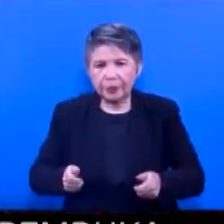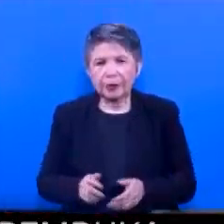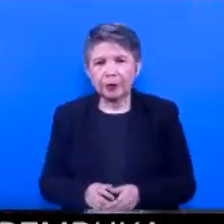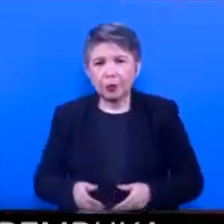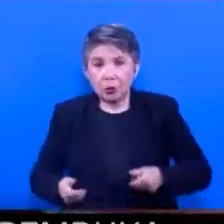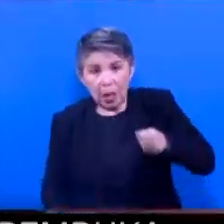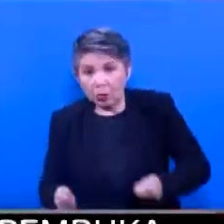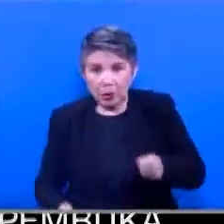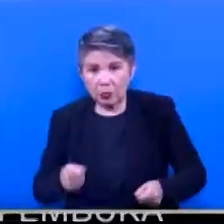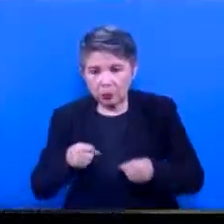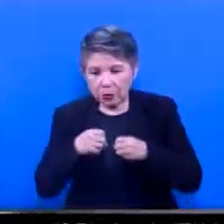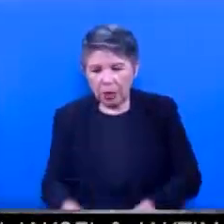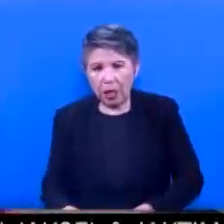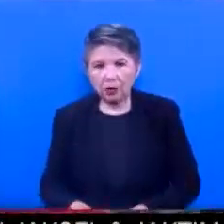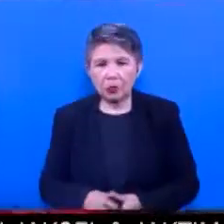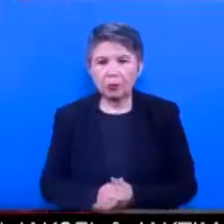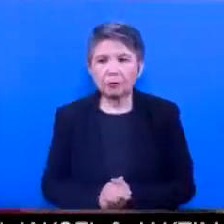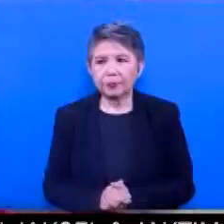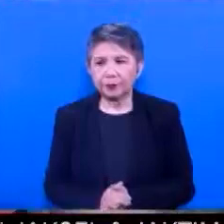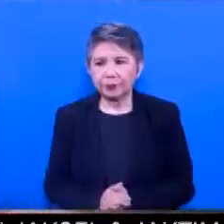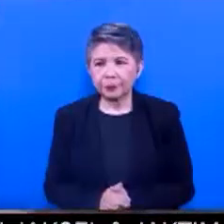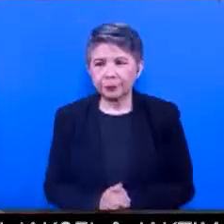kuat menahan panas, tahu bisa tumpah.